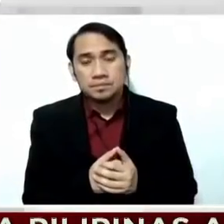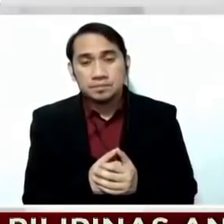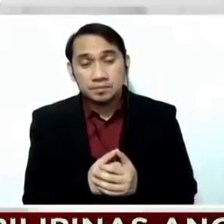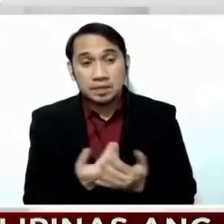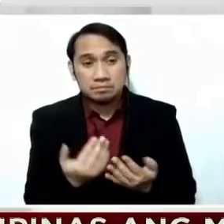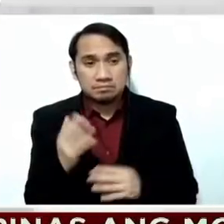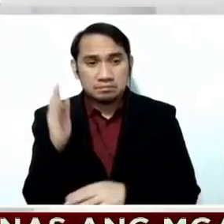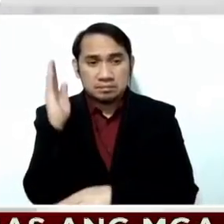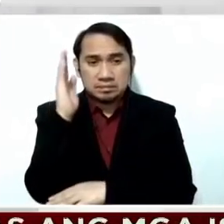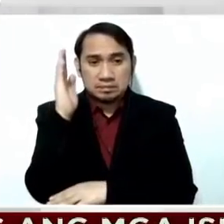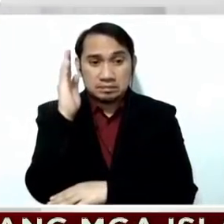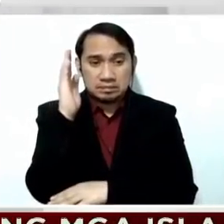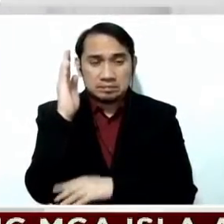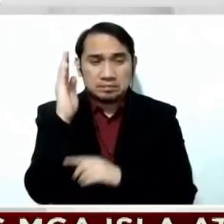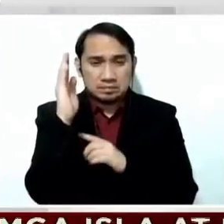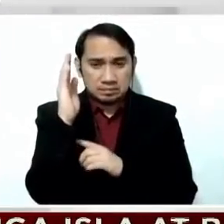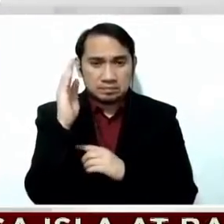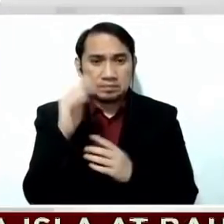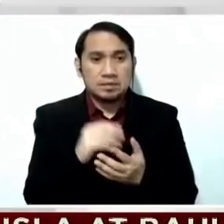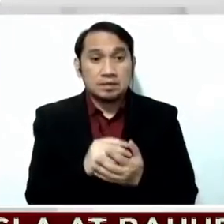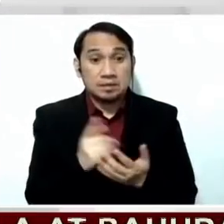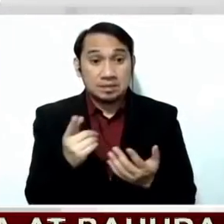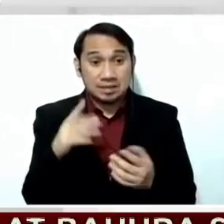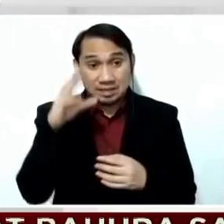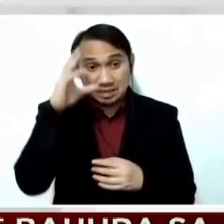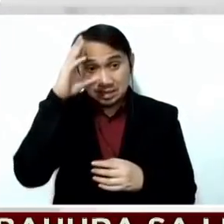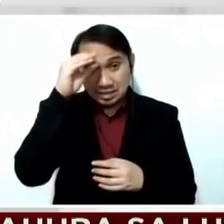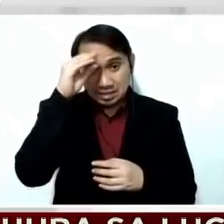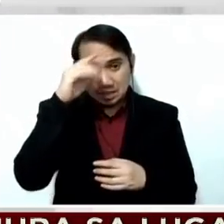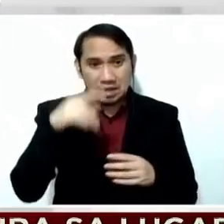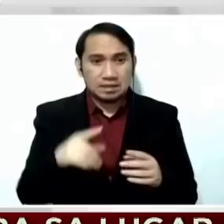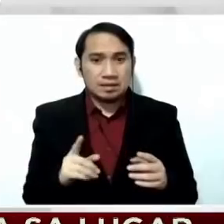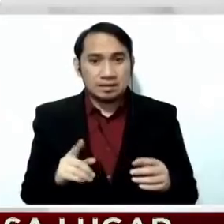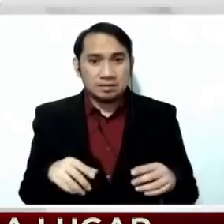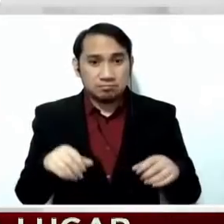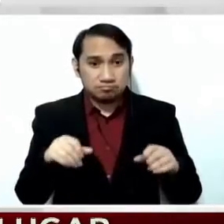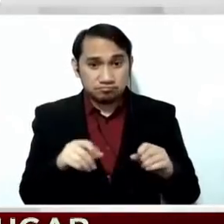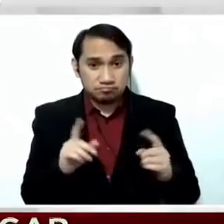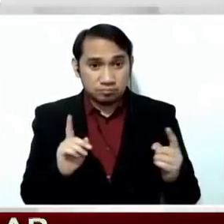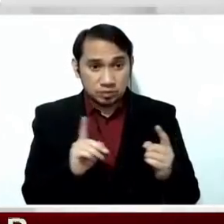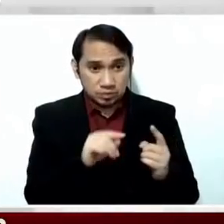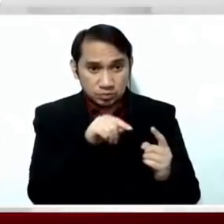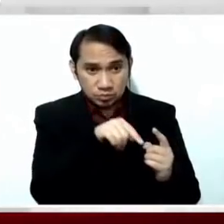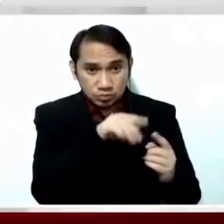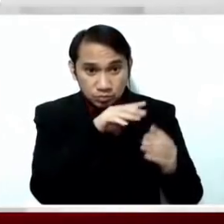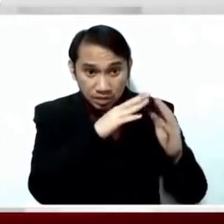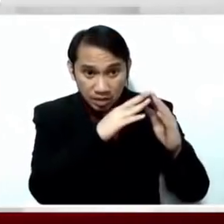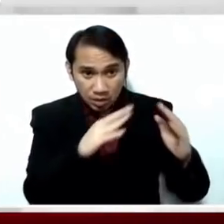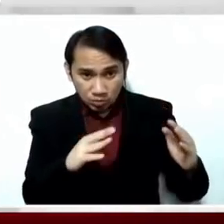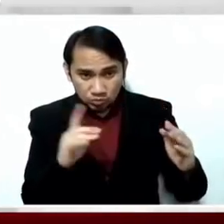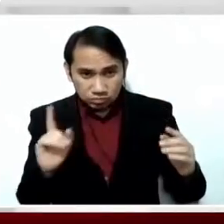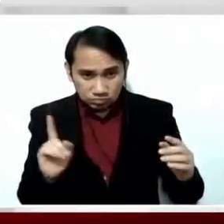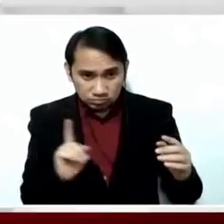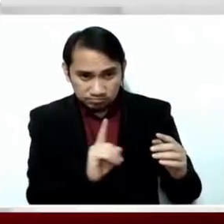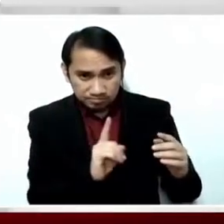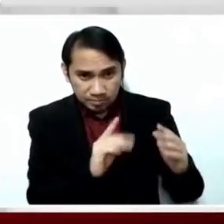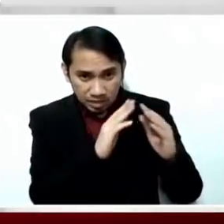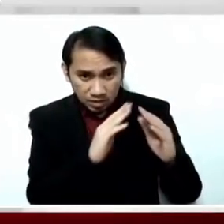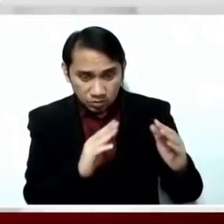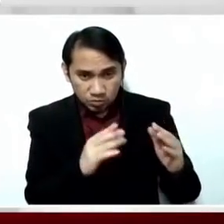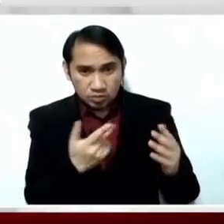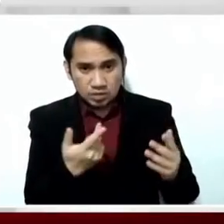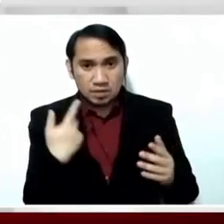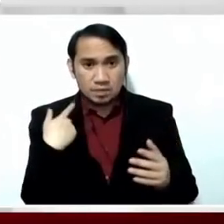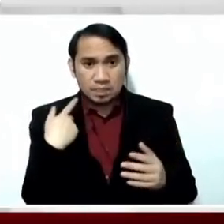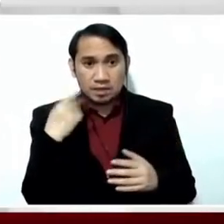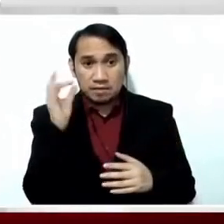Tanghaling tapat noong Miyerkules, lumapit ang isang lalaki sa nakaparadang motor sa harapan ng isang bahay sa Quezon City. Gamit umano ang peking susi